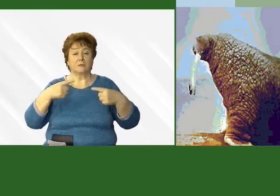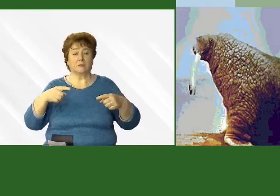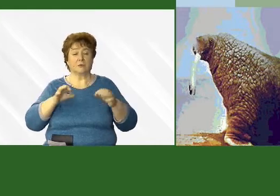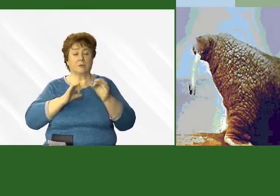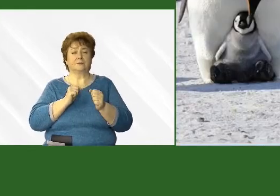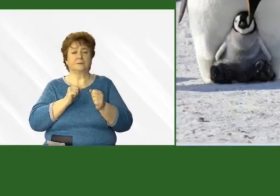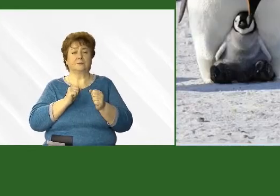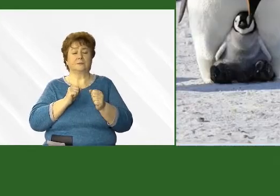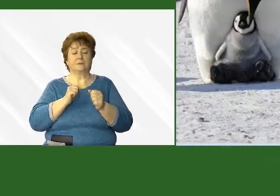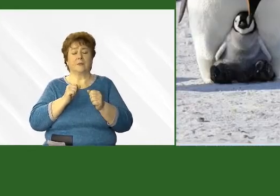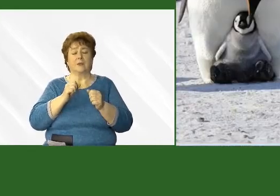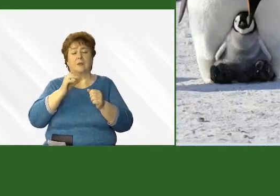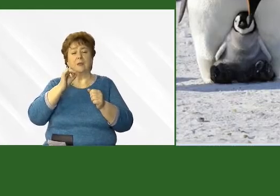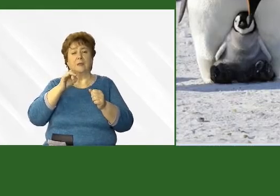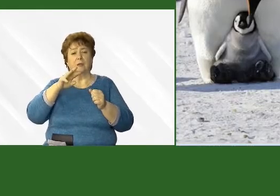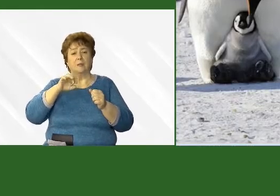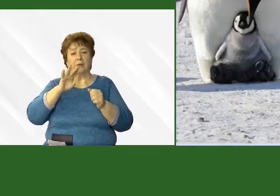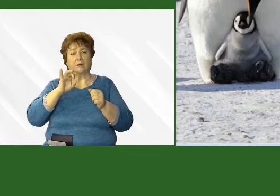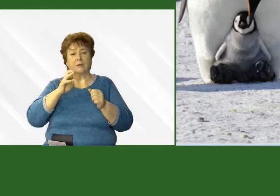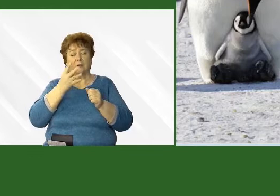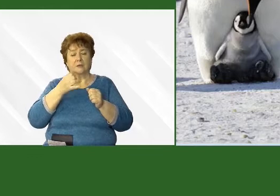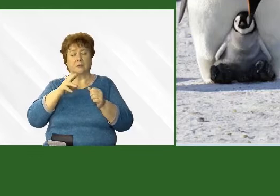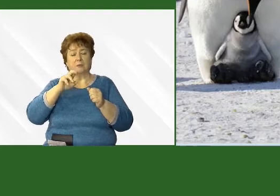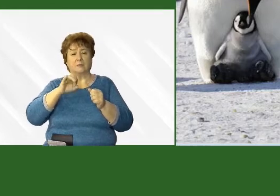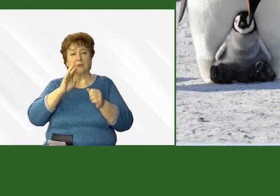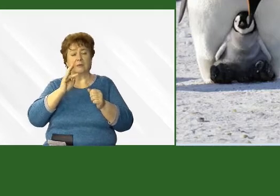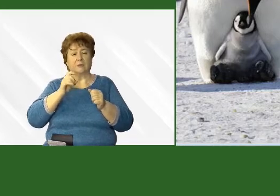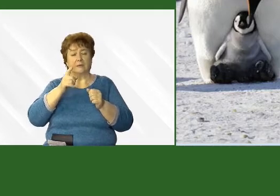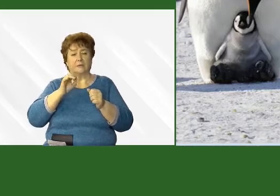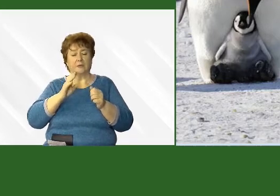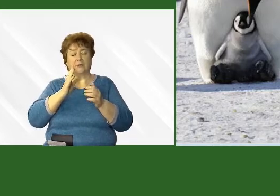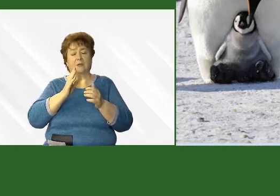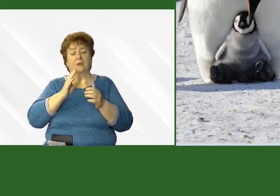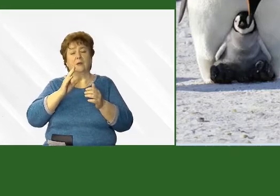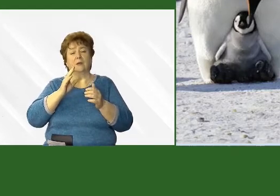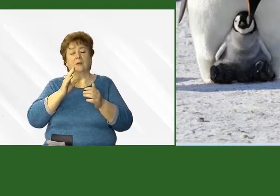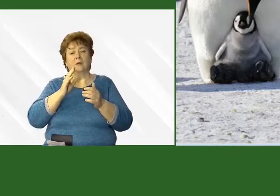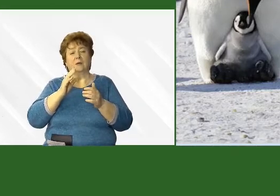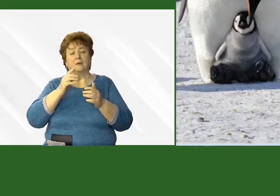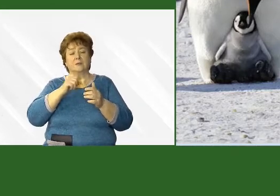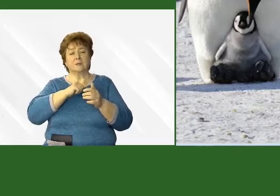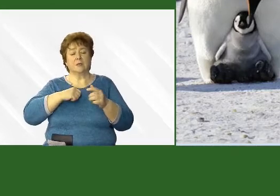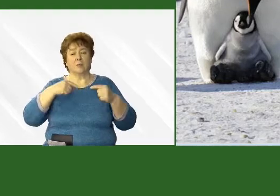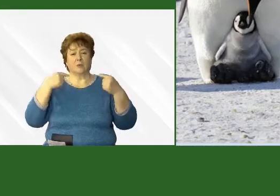на планете. Императорский пингвин, также известен как пингвин Фостера,